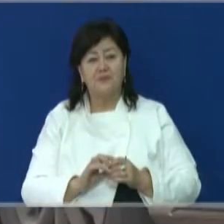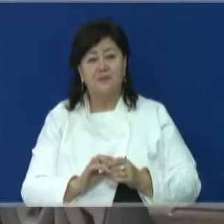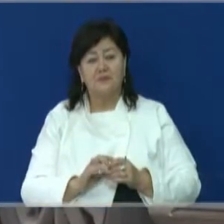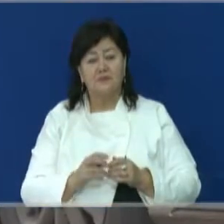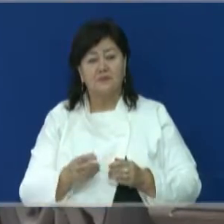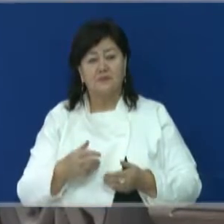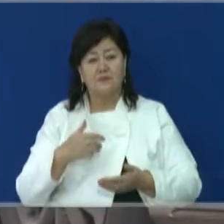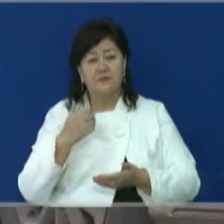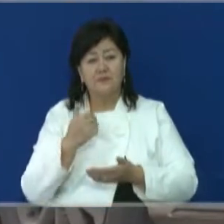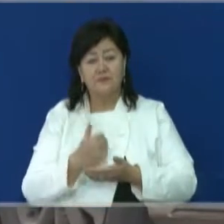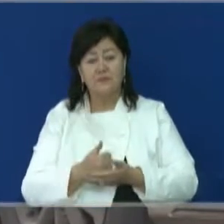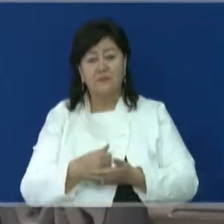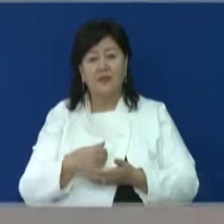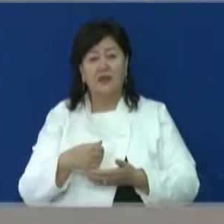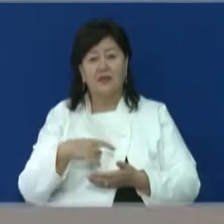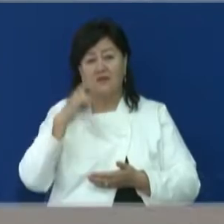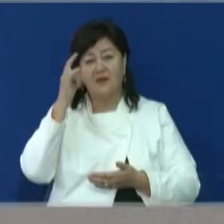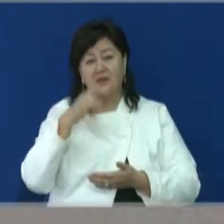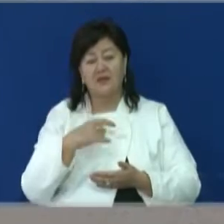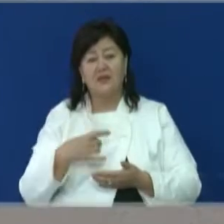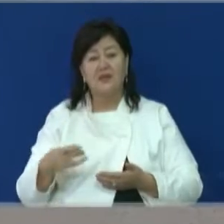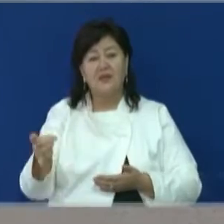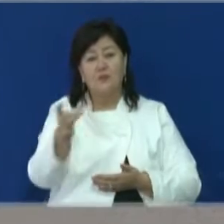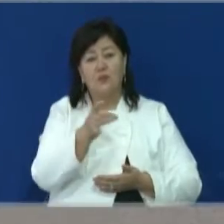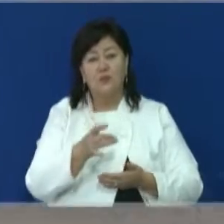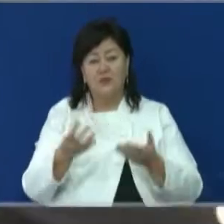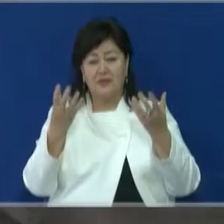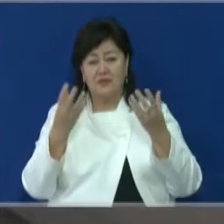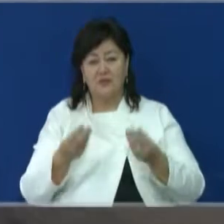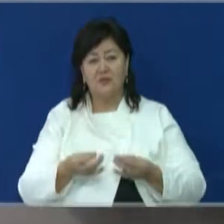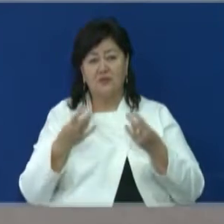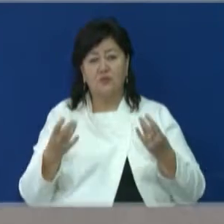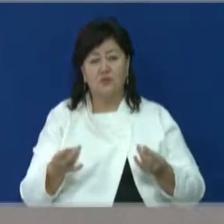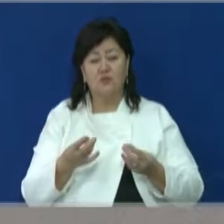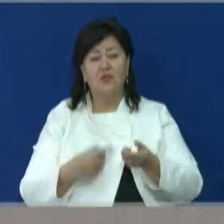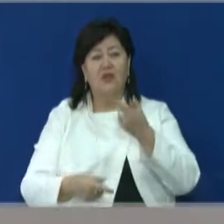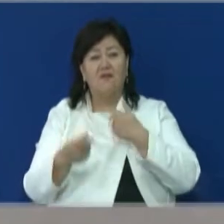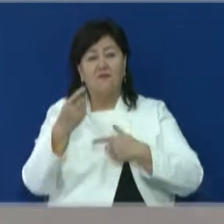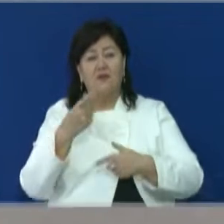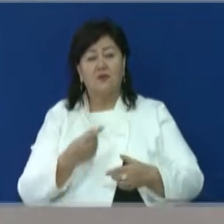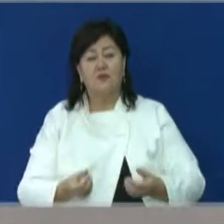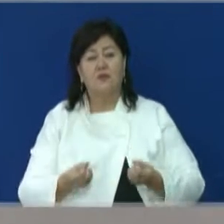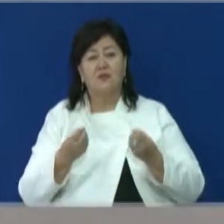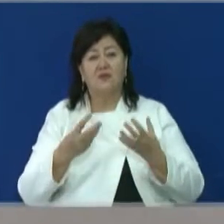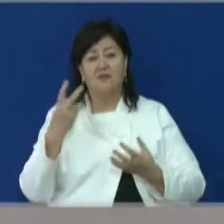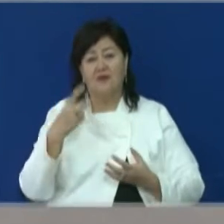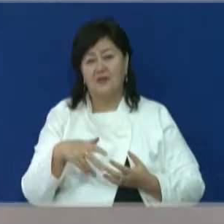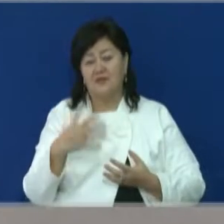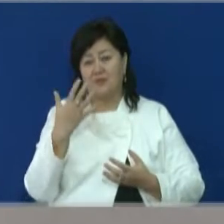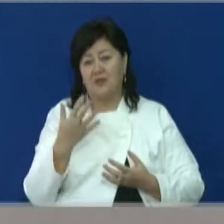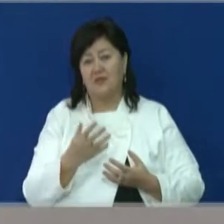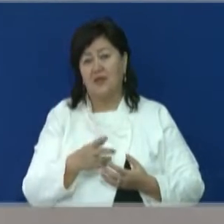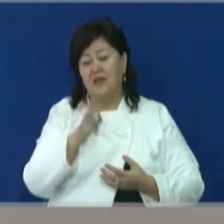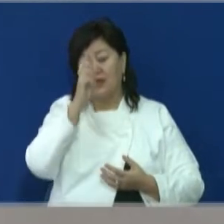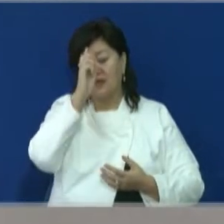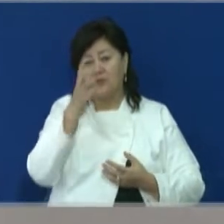Мемлекет басшысы Қасым-Жомарт Кемелұлы Тоқаев республика күні мәртебесін қайта қалпына келтіруді және оны 25 қазанда ұлттық мереке ретінде